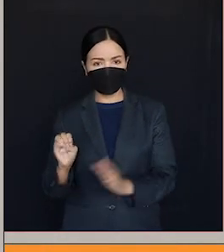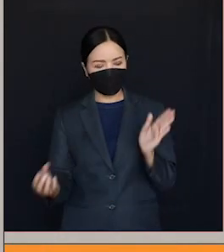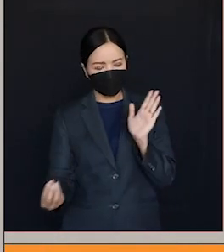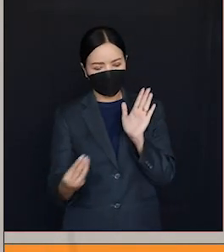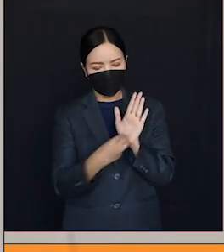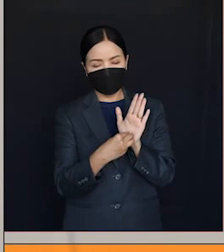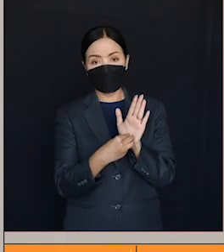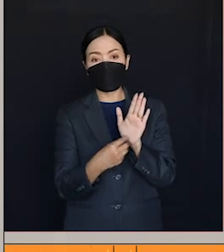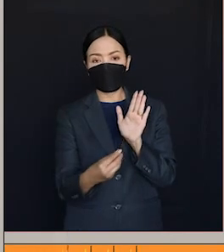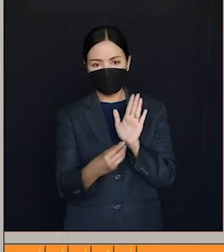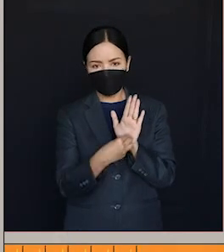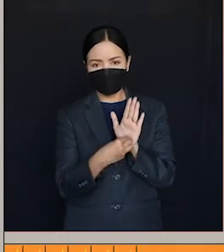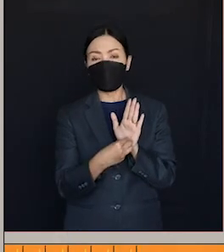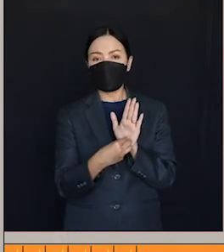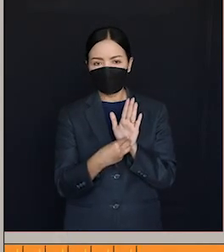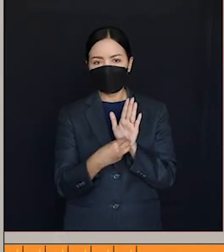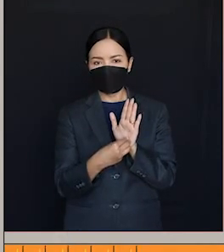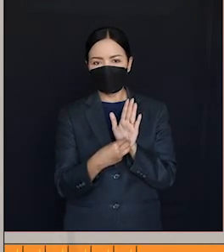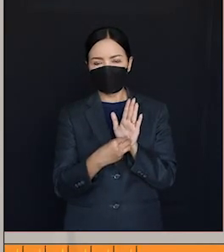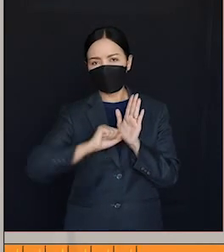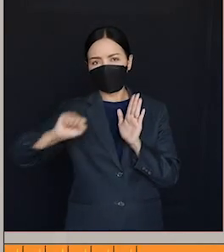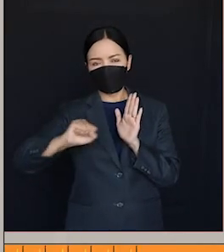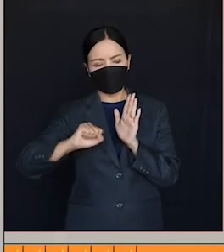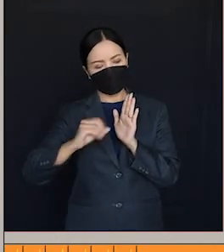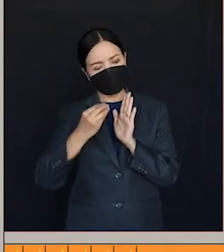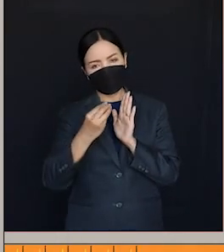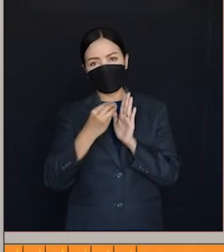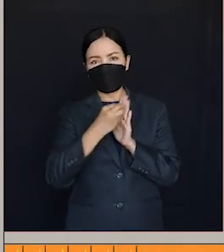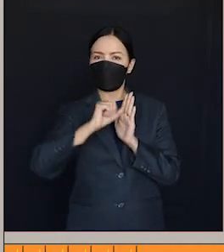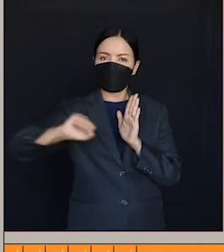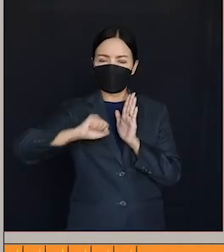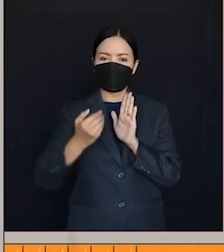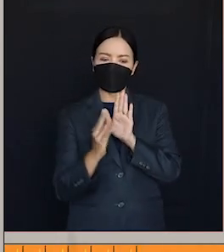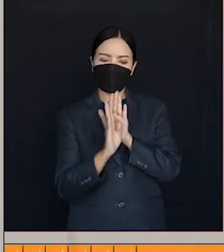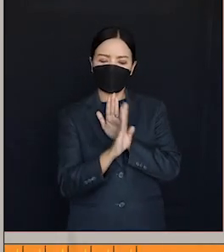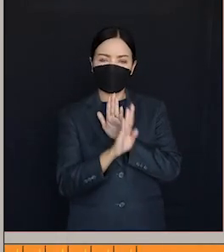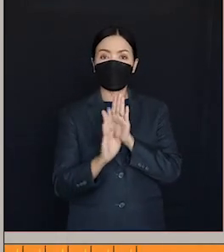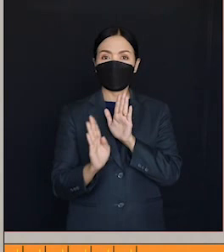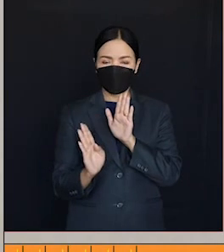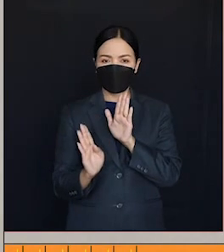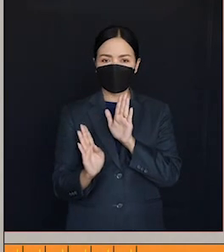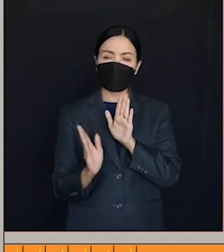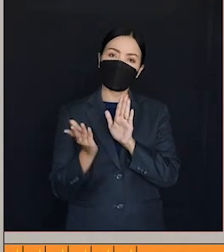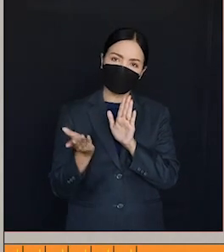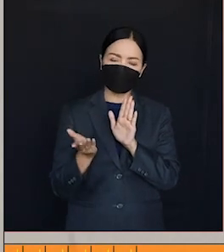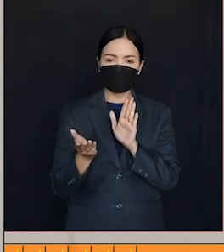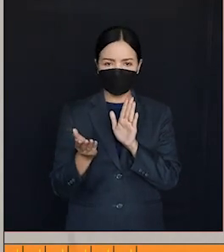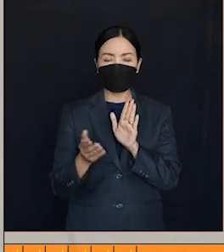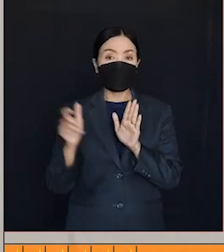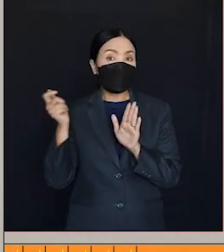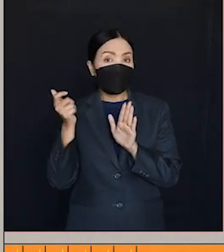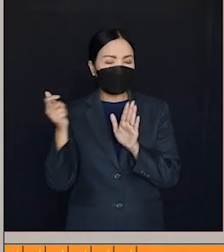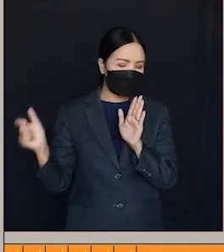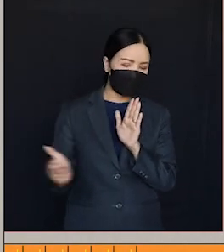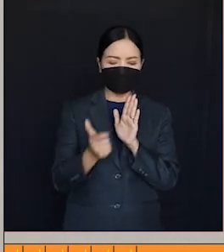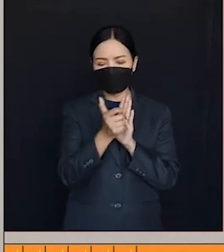คนตาเราบอกว่าจะเอาไว้ที่มุมขวาของเอกสารคนตาบอดเนี่ยถ้าเอาโทรศัพท์